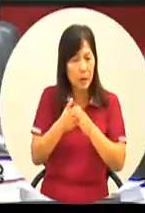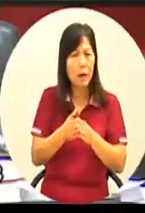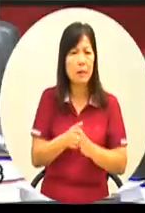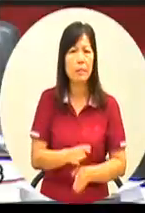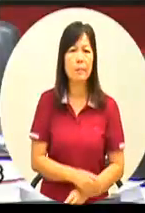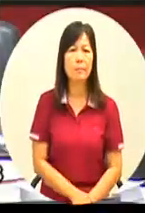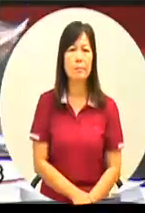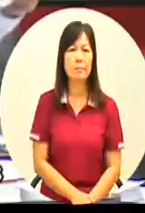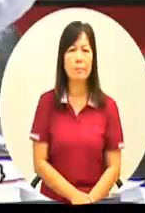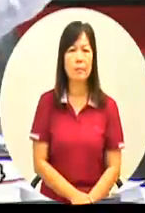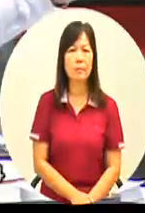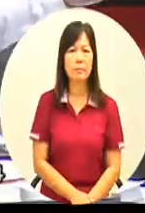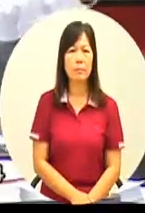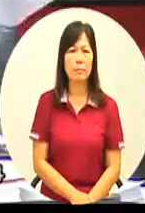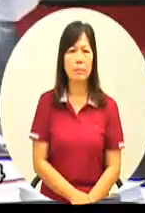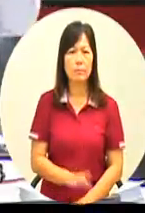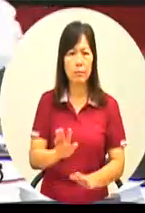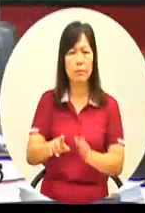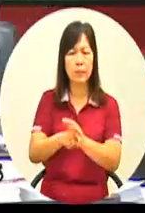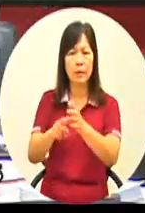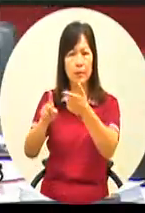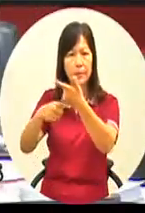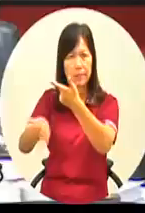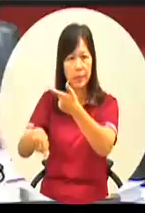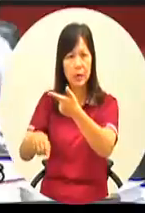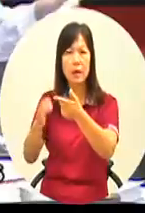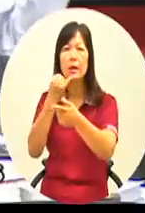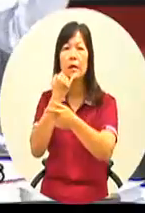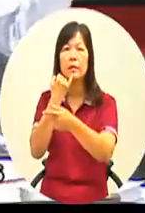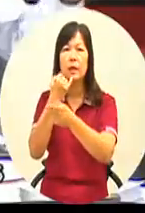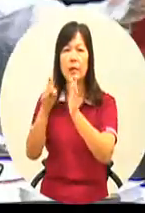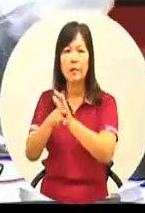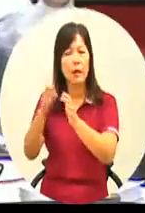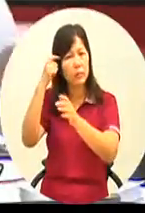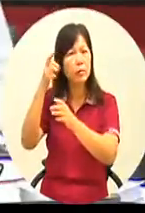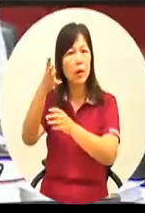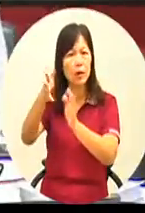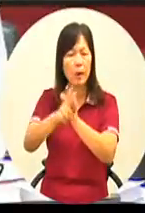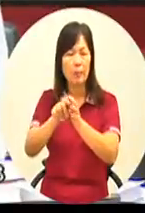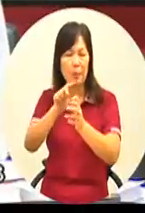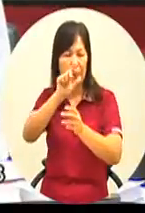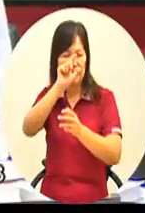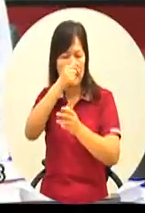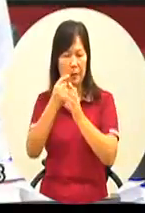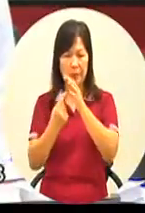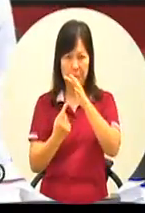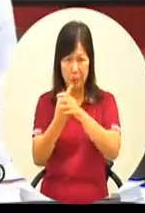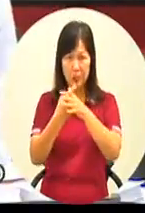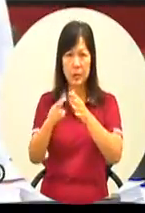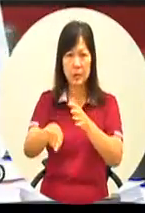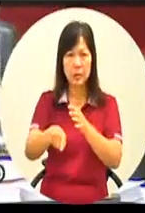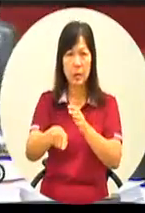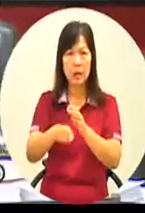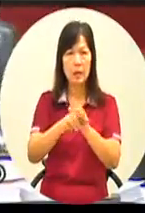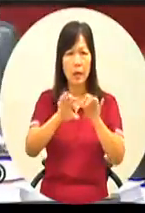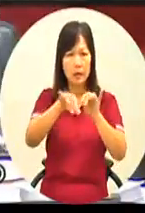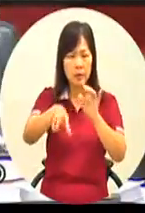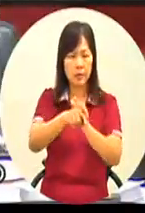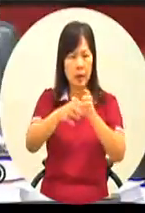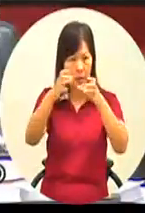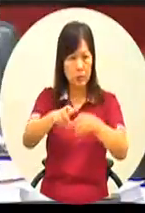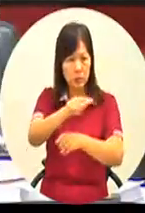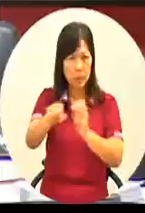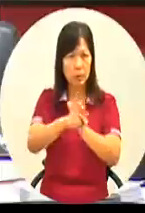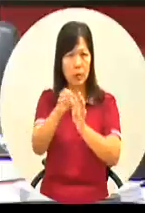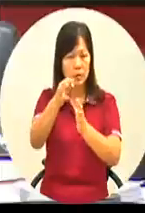在可以了，你们六位，我主要是要凸显我们的这个地方的建设经